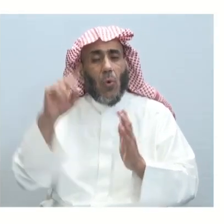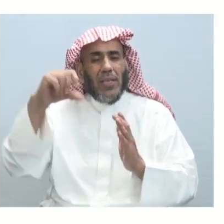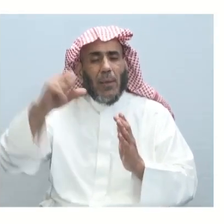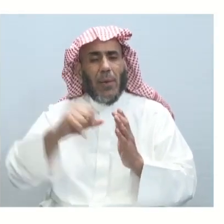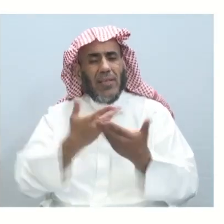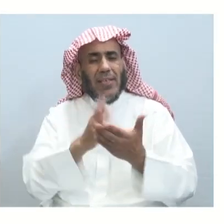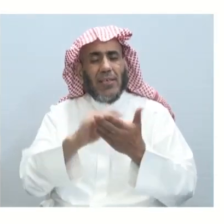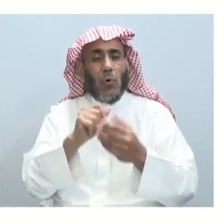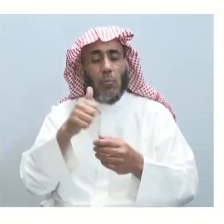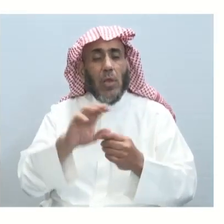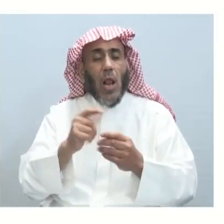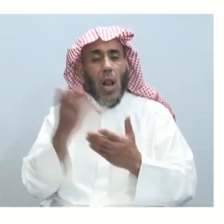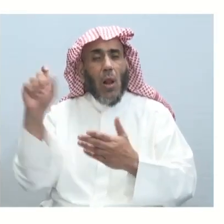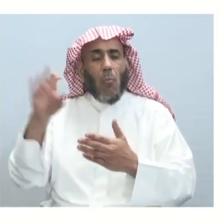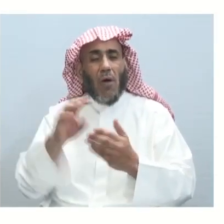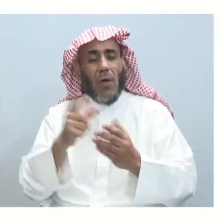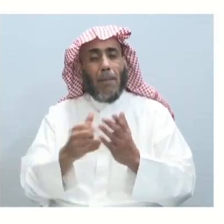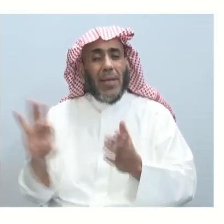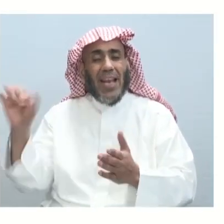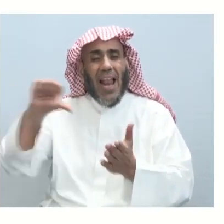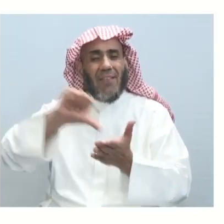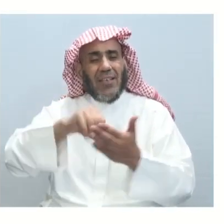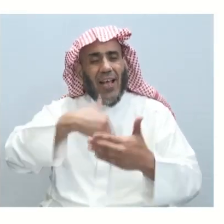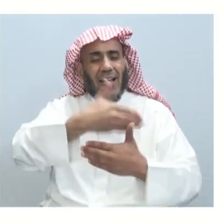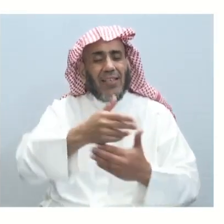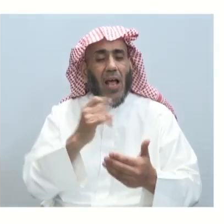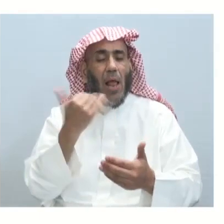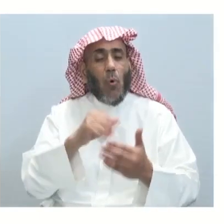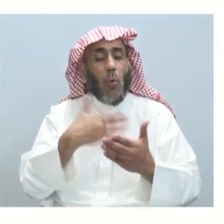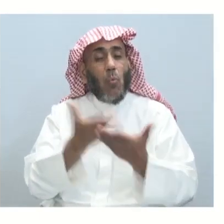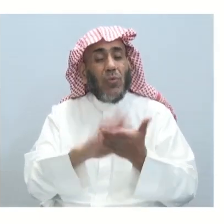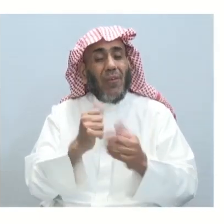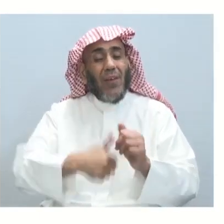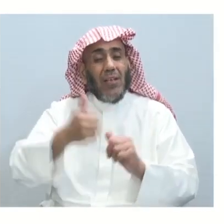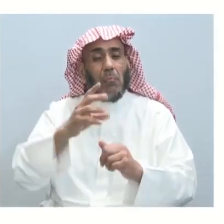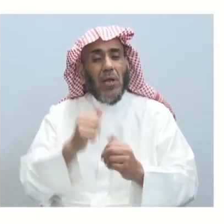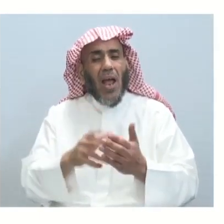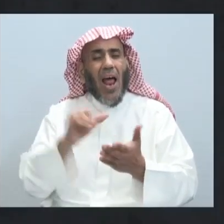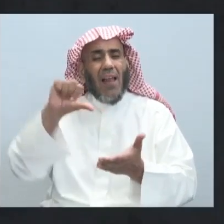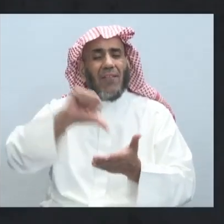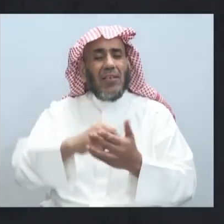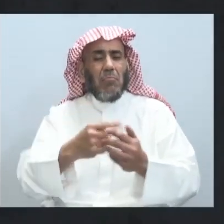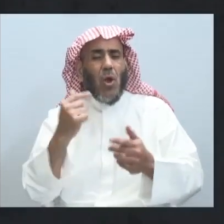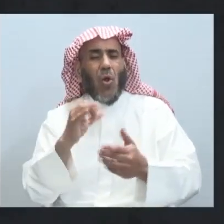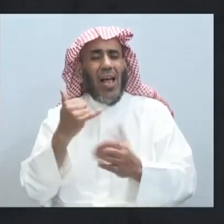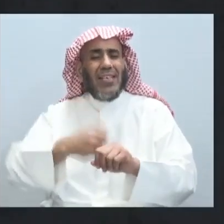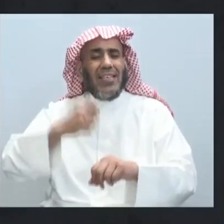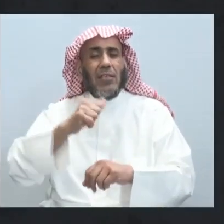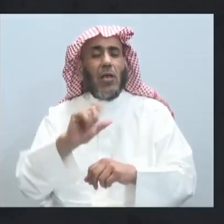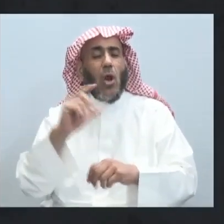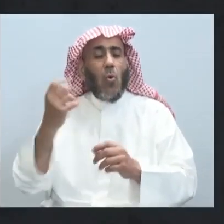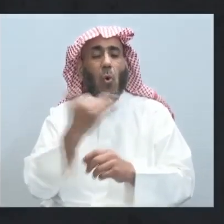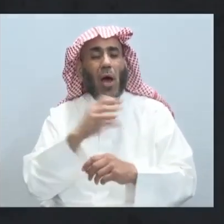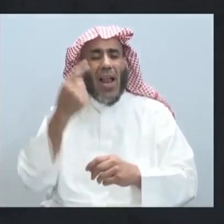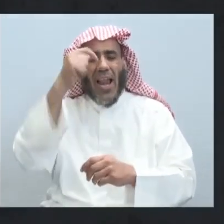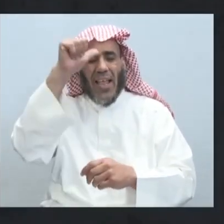دمنه ترجمه ابن المقفع من الفارسيه الى العربيه هوو في الاصل مترجم الى الفارسيه قيل من اللغه الهنديه الىى الفارسيه اما